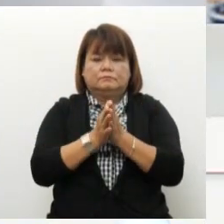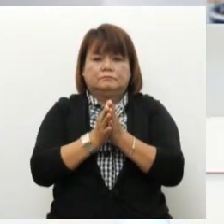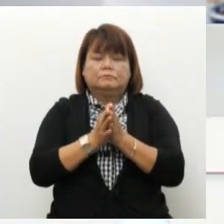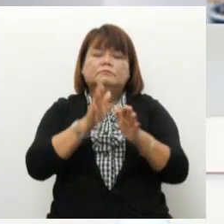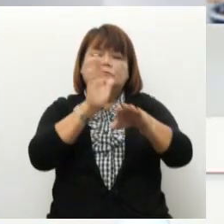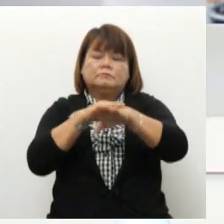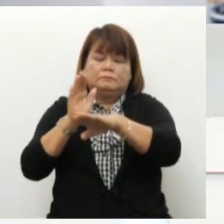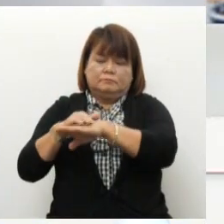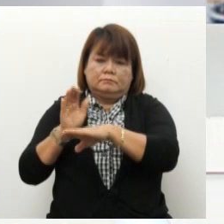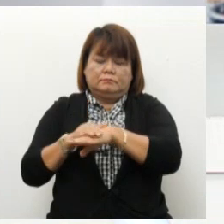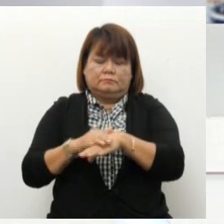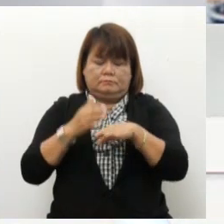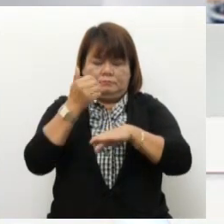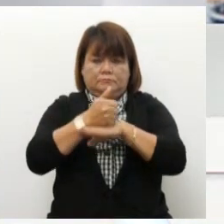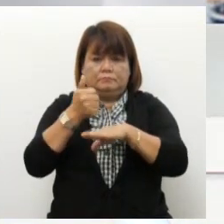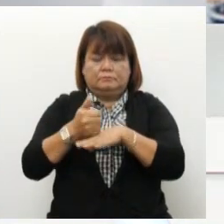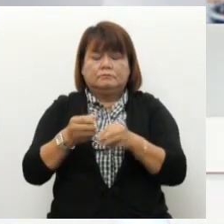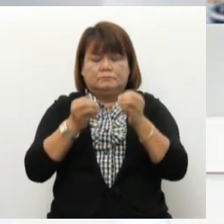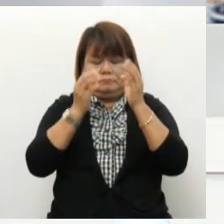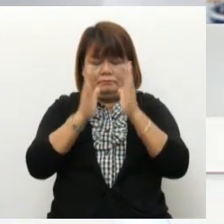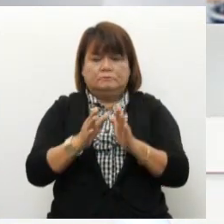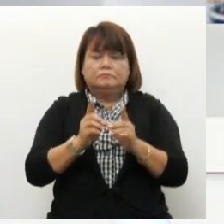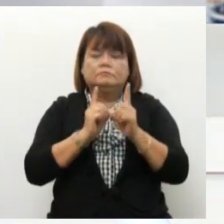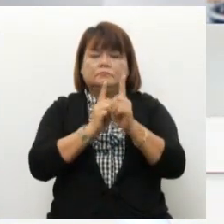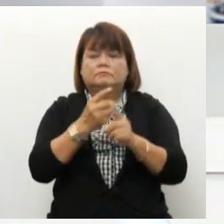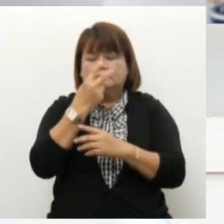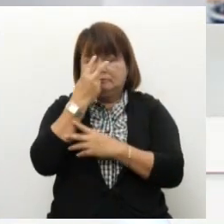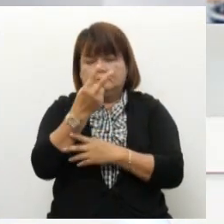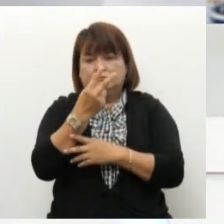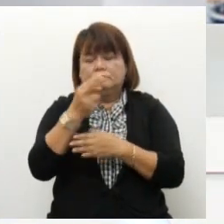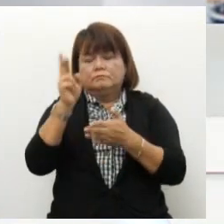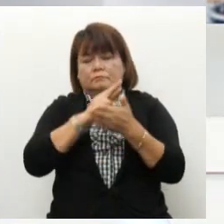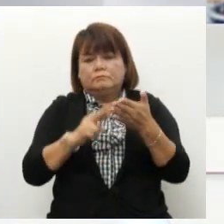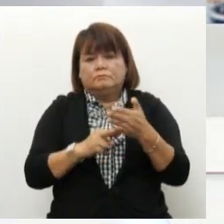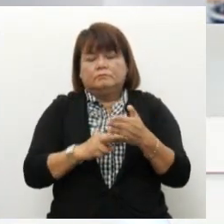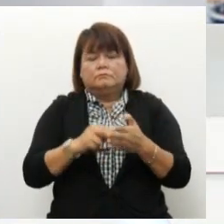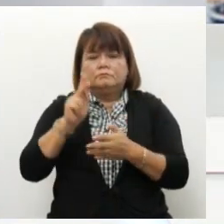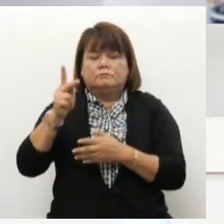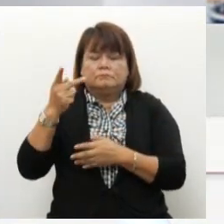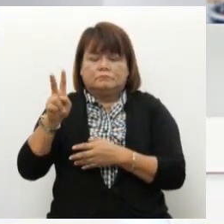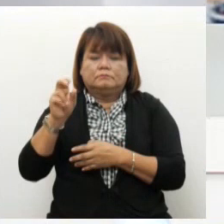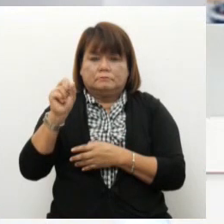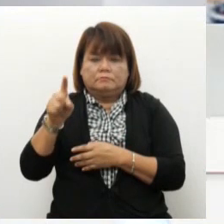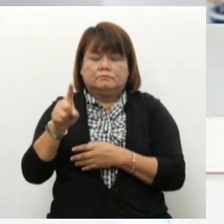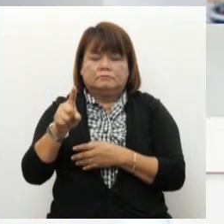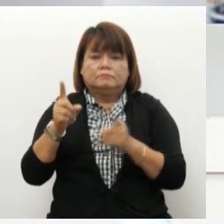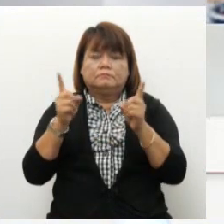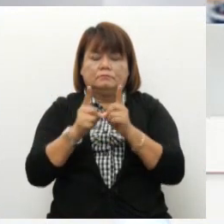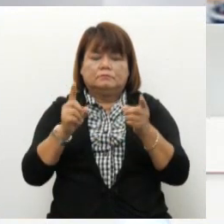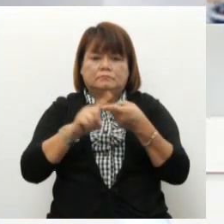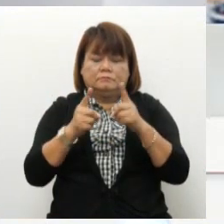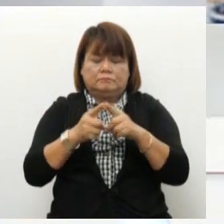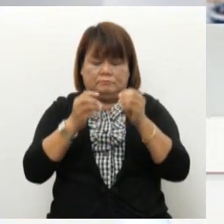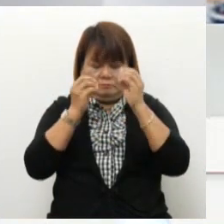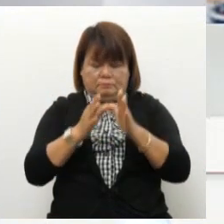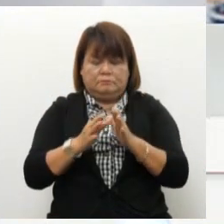ญชวนท่านผู้บริหารเพื่อนครูนะครับได้ติดตามรายการของกกส.พบเพื่อนครูต่อจาก